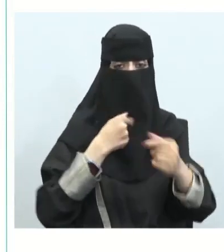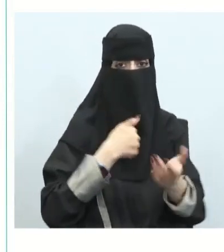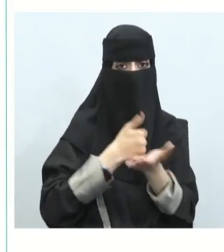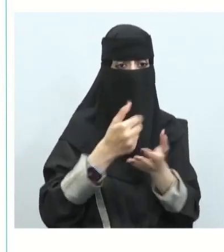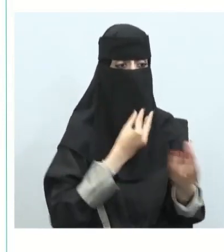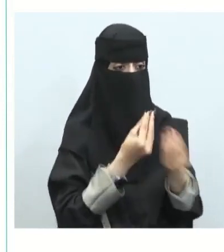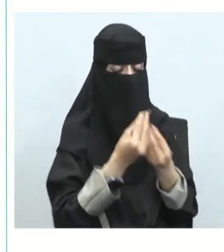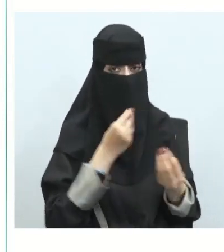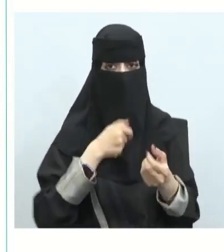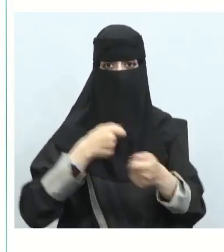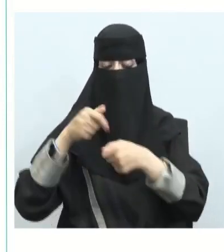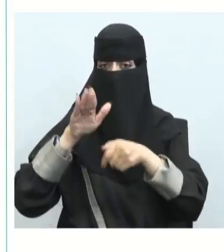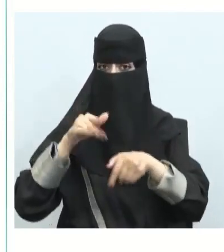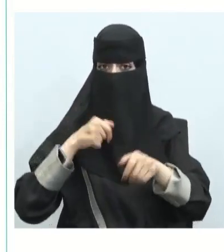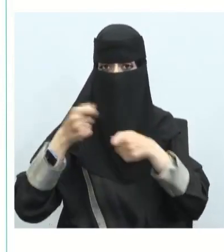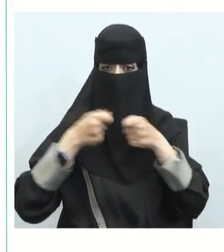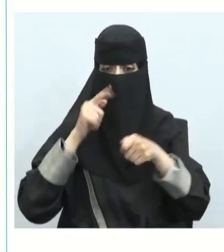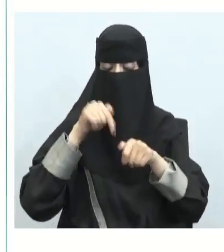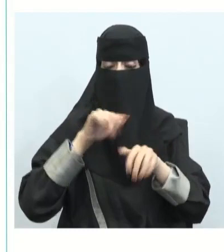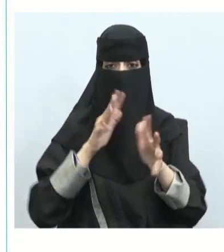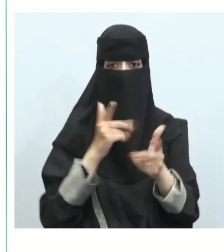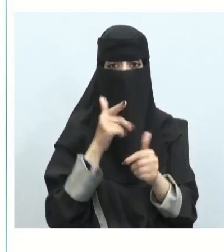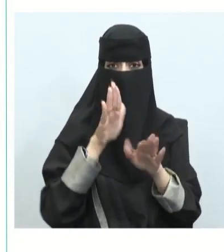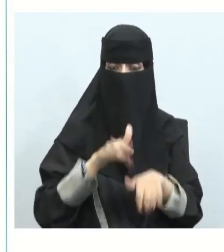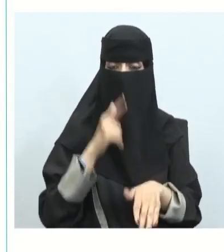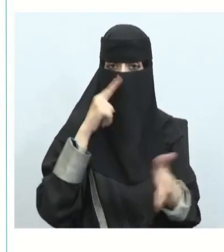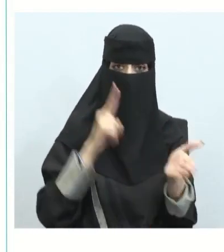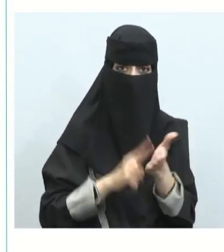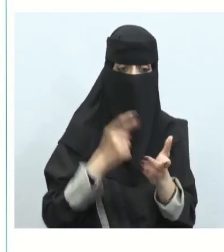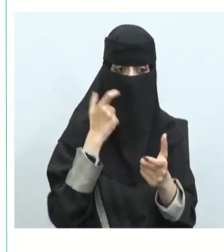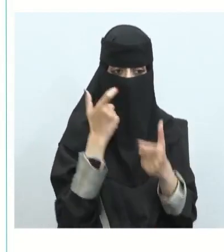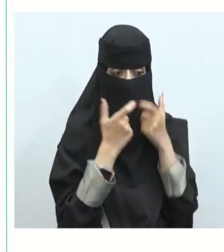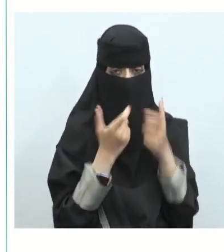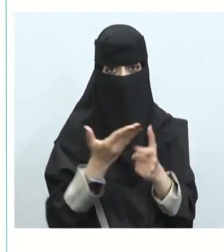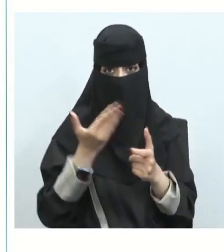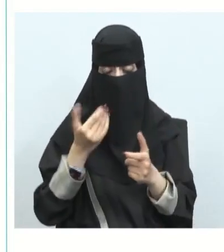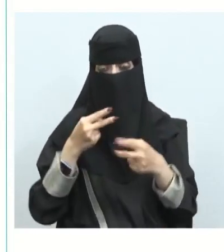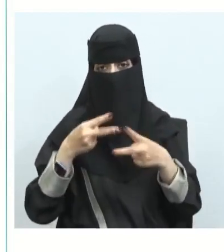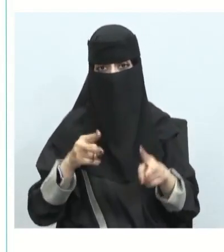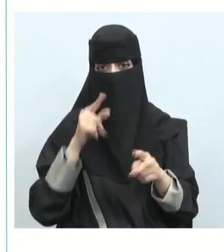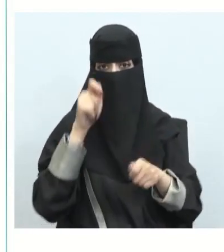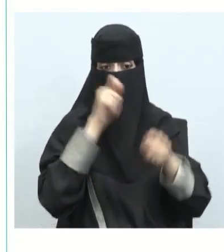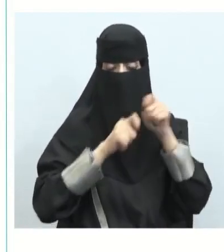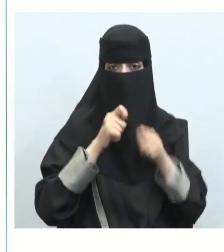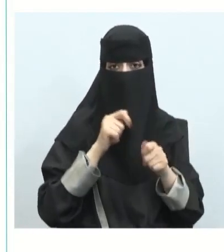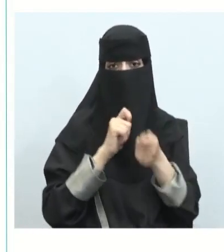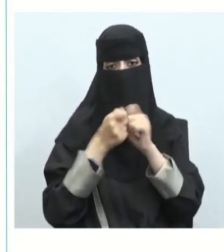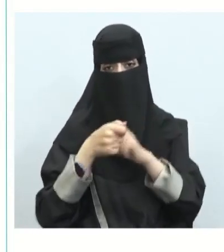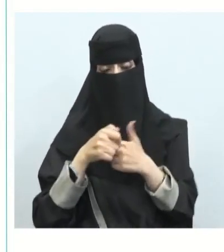او طريقه المبيعات اذا ما الذي يحدث لابد ان نرصد قبل ان نبدا في عمليه